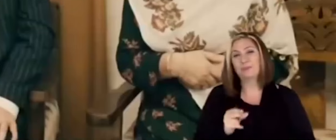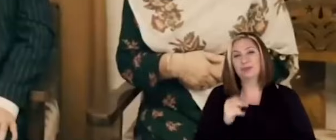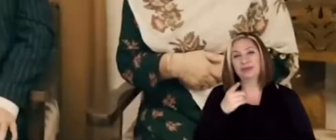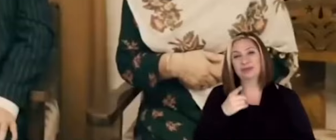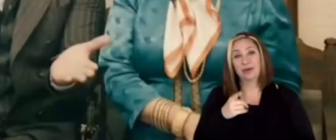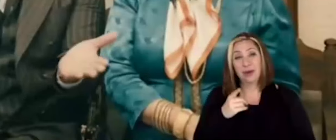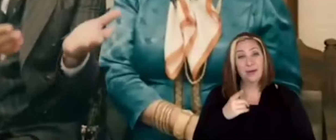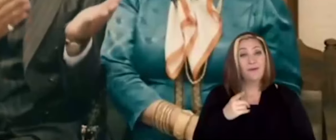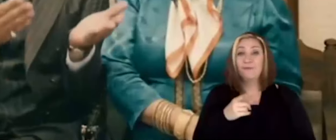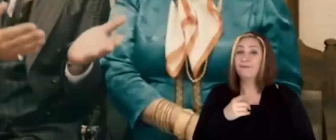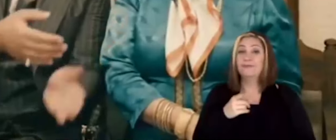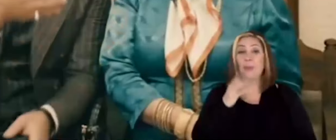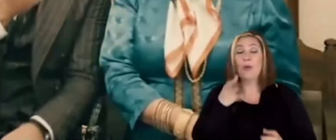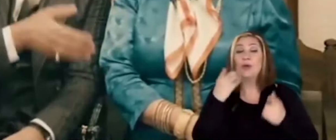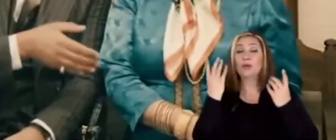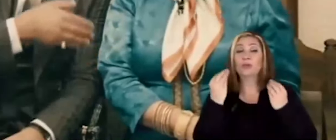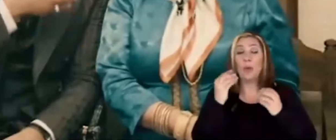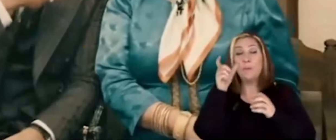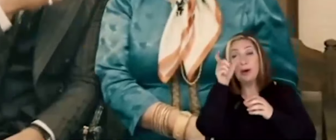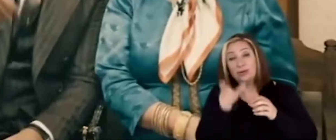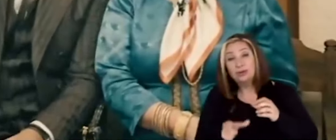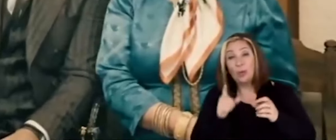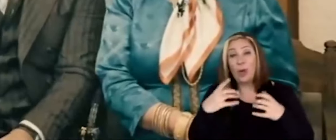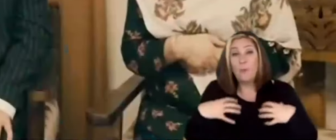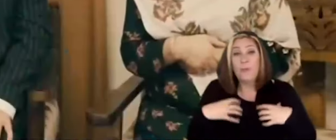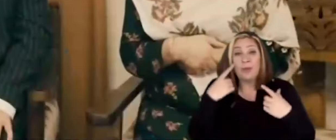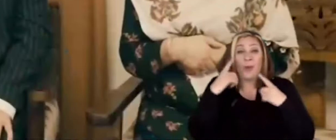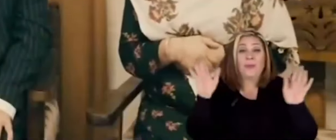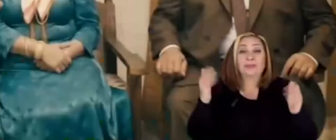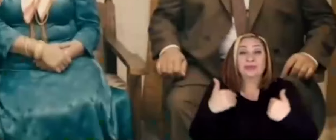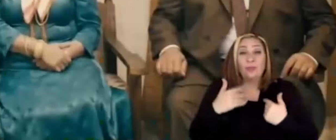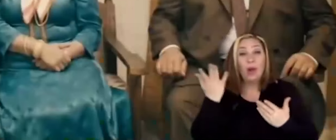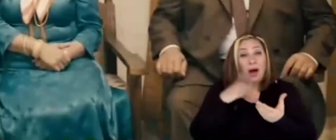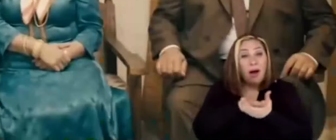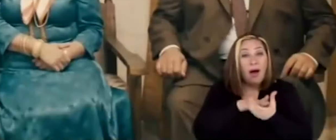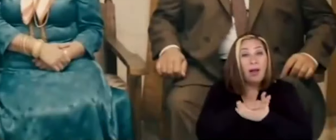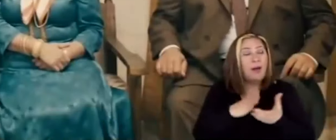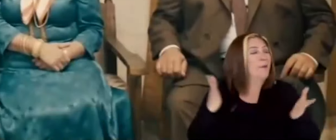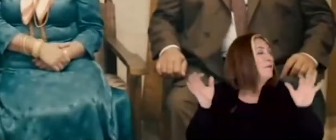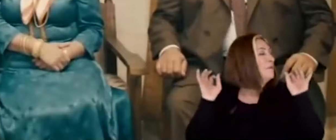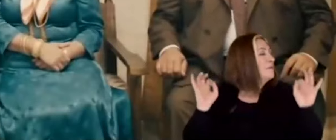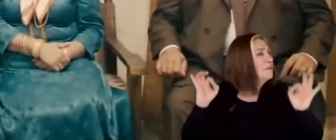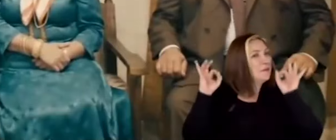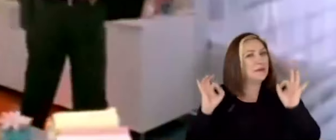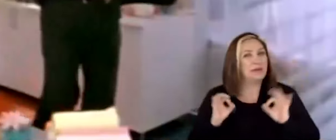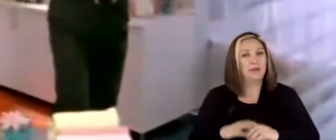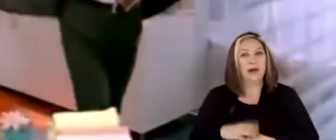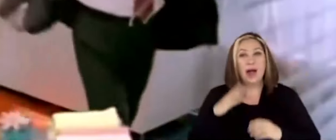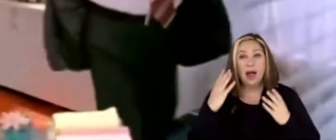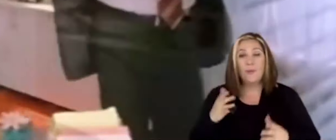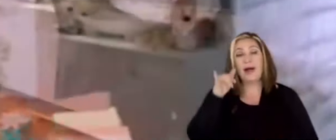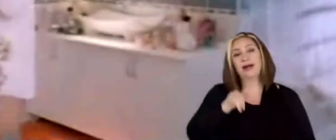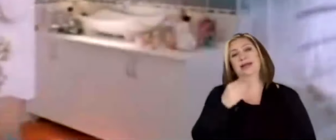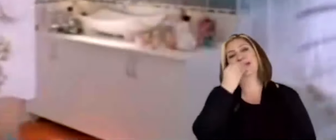beğenmiş. He ya, ben ömrümde böyle bacak, böyle meme görmemişim. Hele o ayaklarını hiç demiyorum ha. Ama